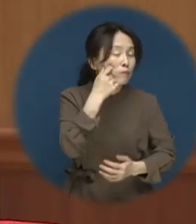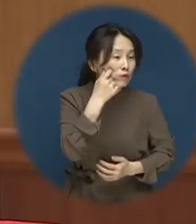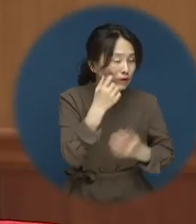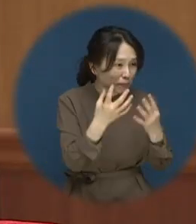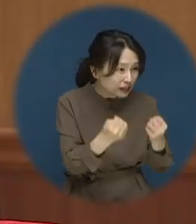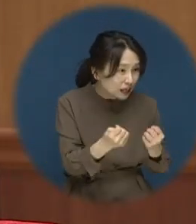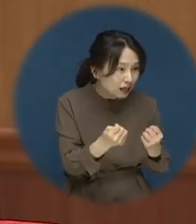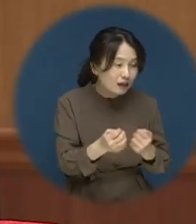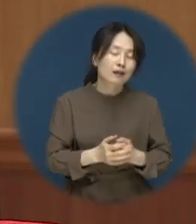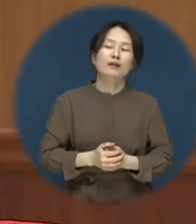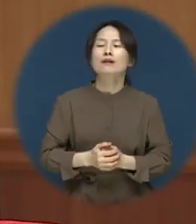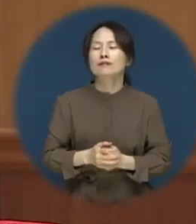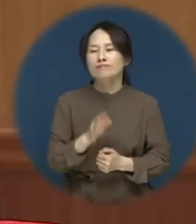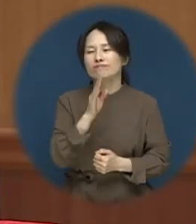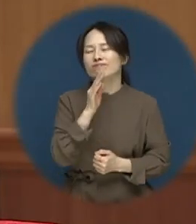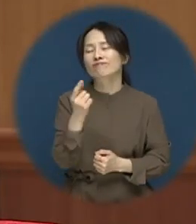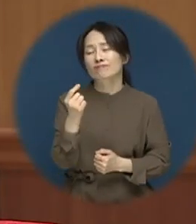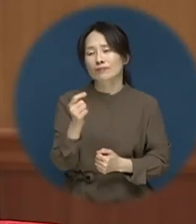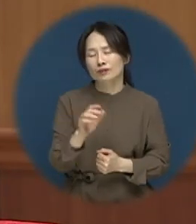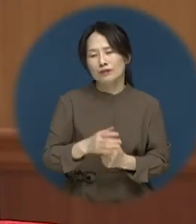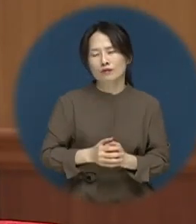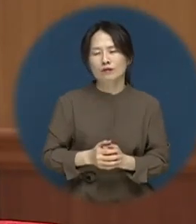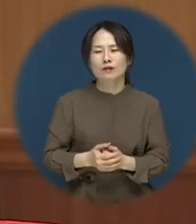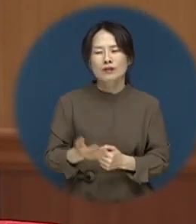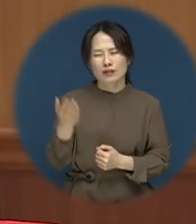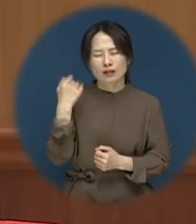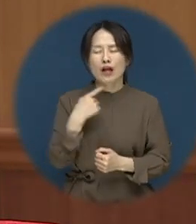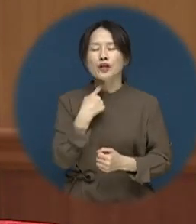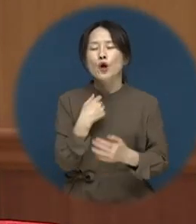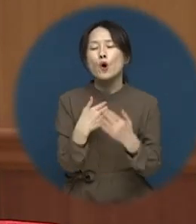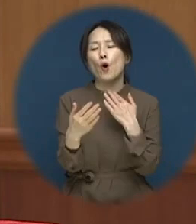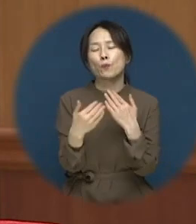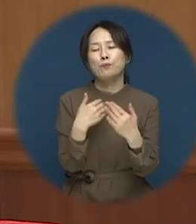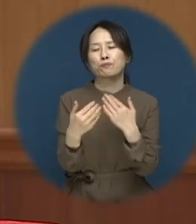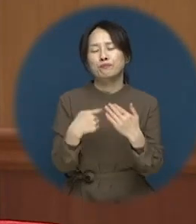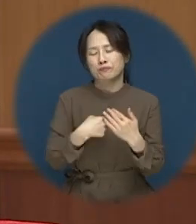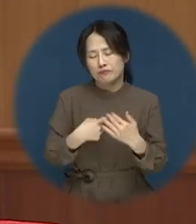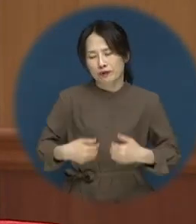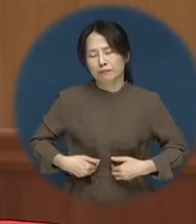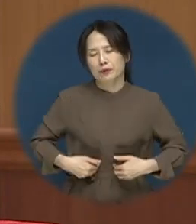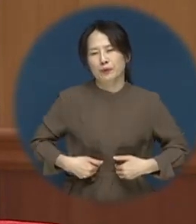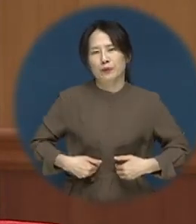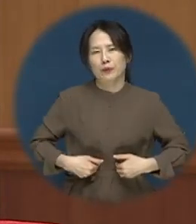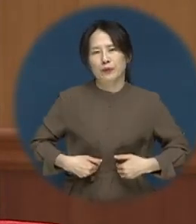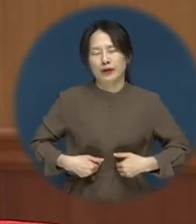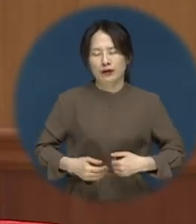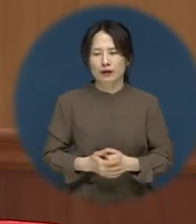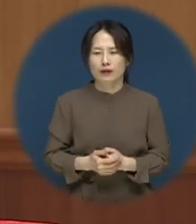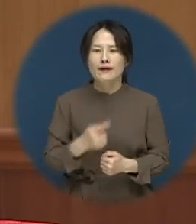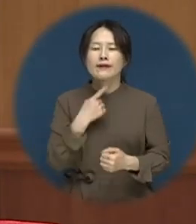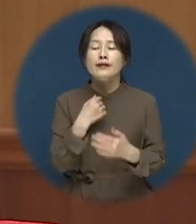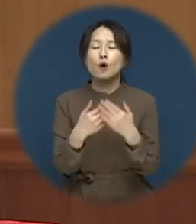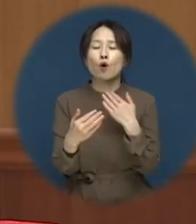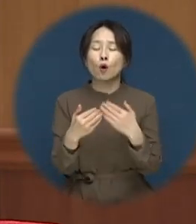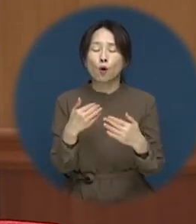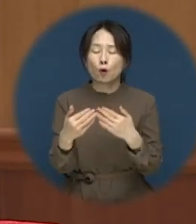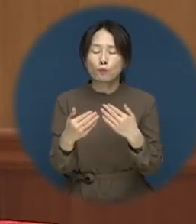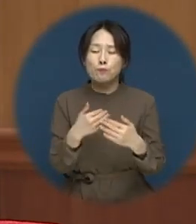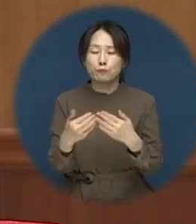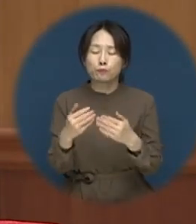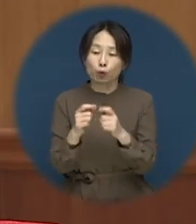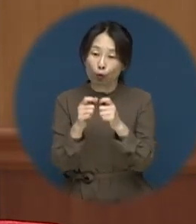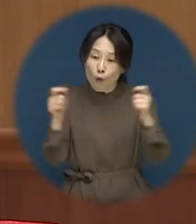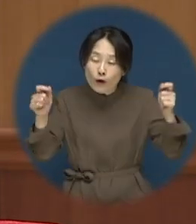경험에 의한 예, 예. 직관이 필요해요. 그러니까요. 직관이라는 거는 과학적이지 못하다고 해서 많이 배제가 되긴 하지만 이런